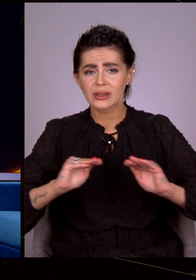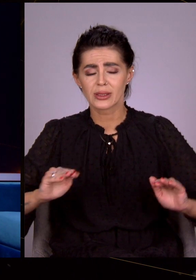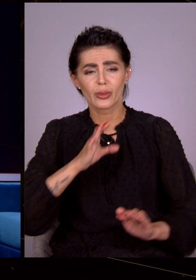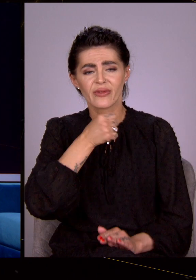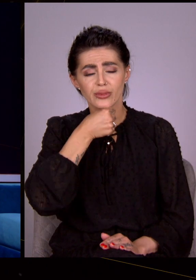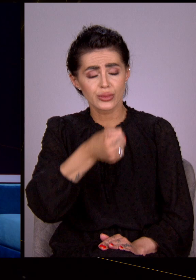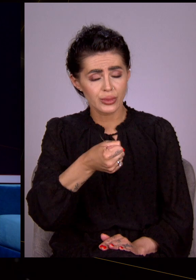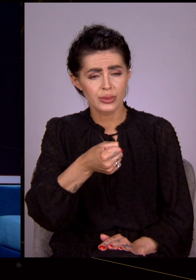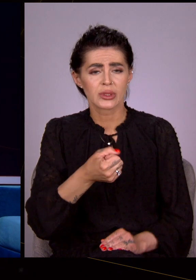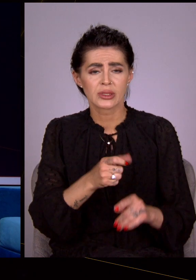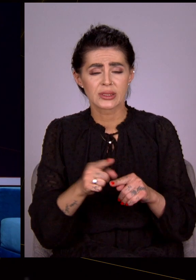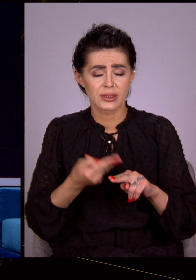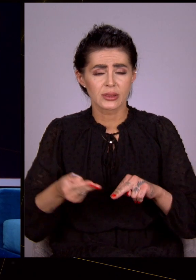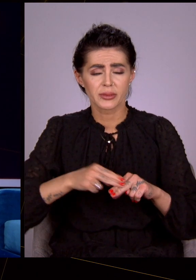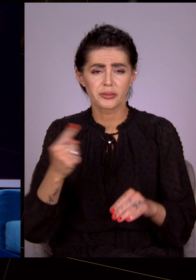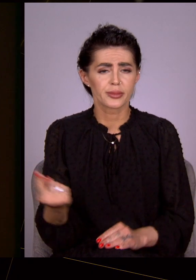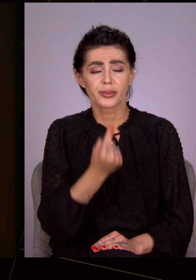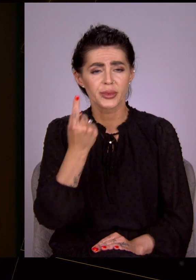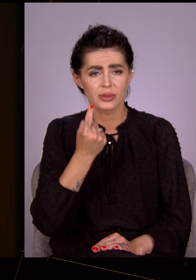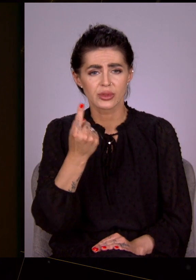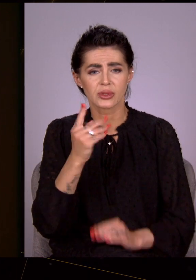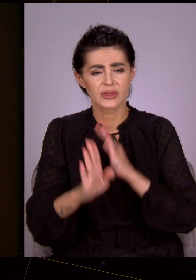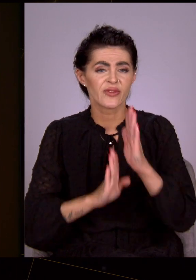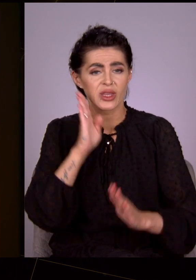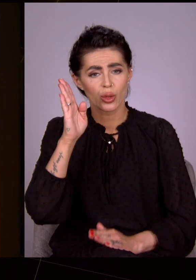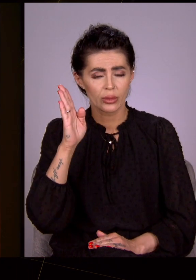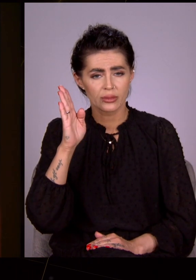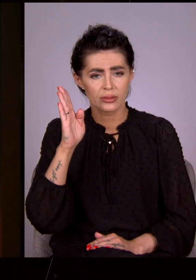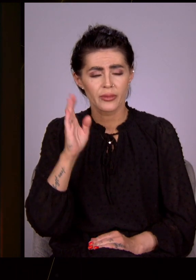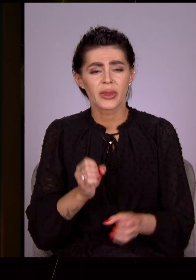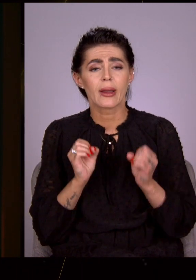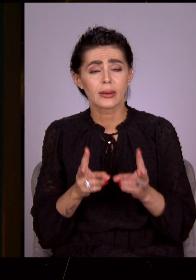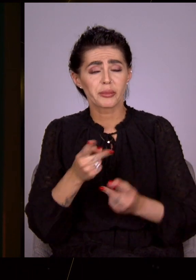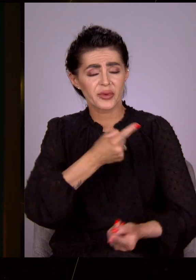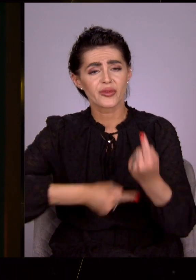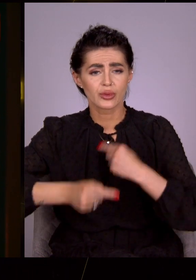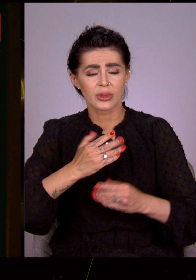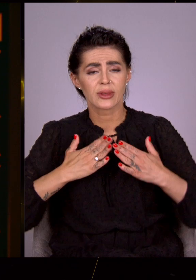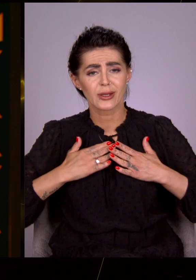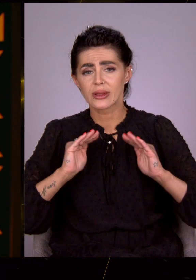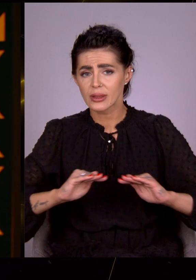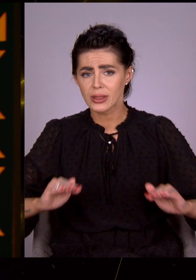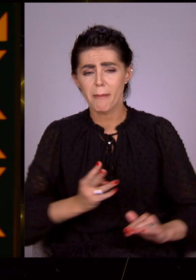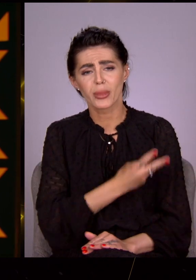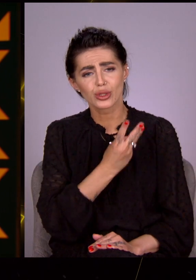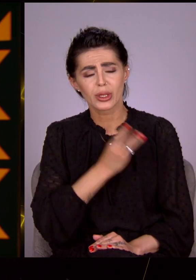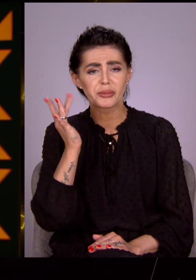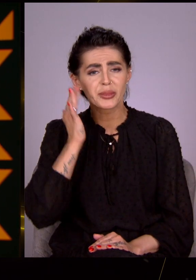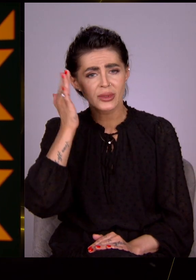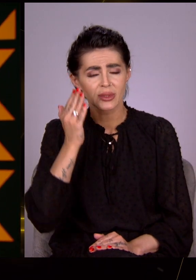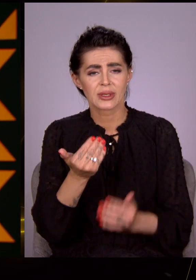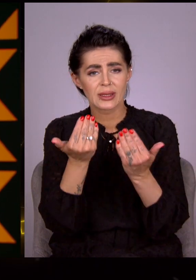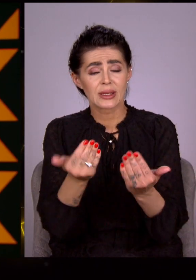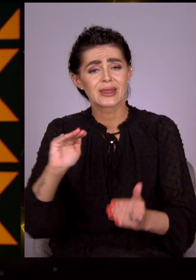за один той самий перший світанок. Як повернути нашим дітям бажання, мрії та їхнє